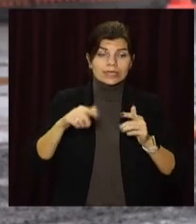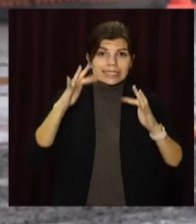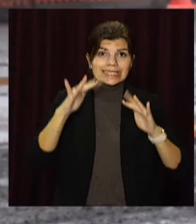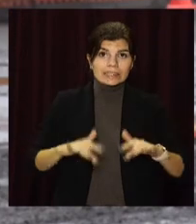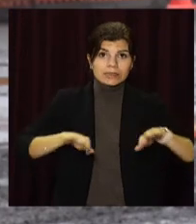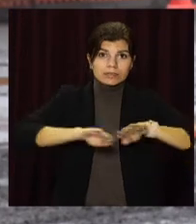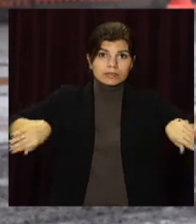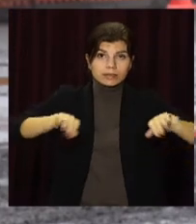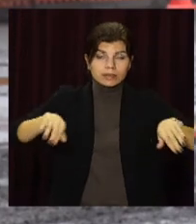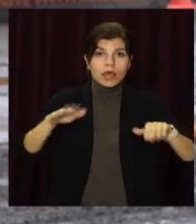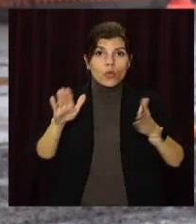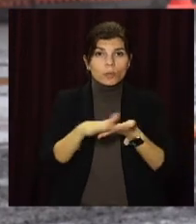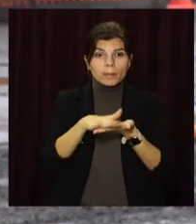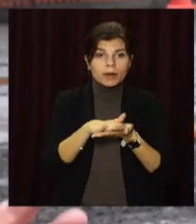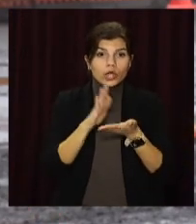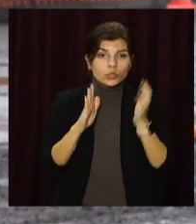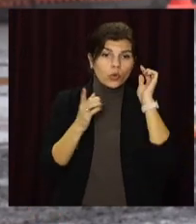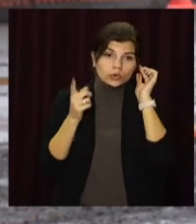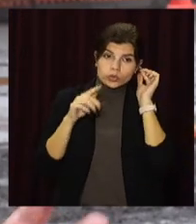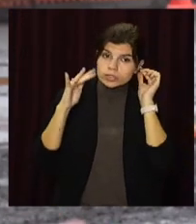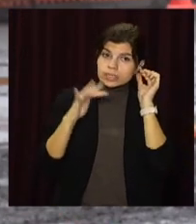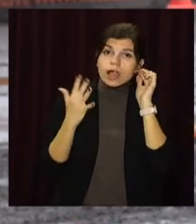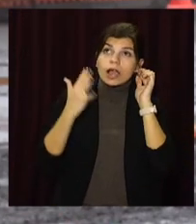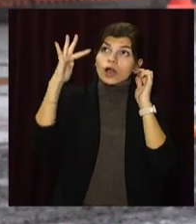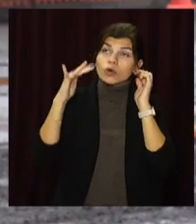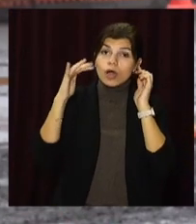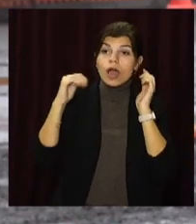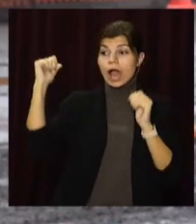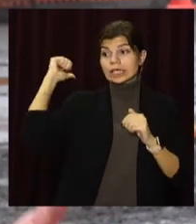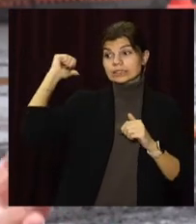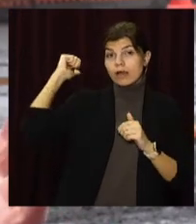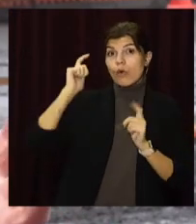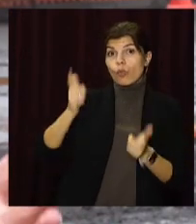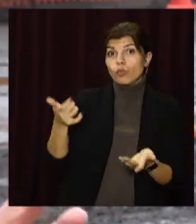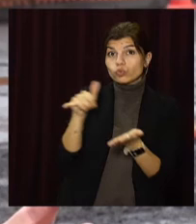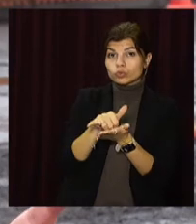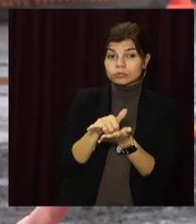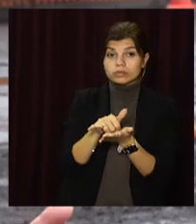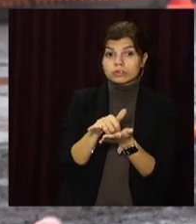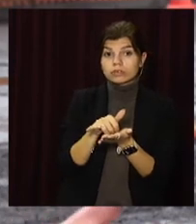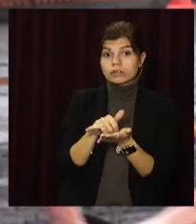сніг, прибирає тільки ті сніг, який розпочався. Ззаді вони встановлені чи